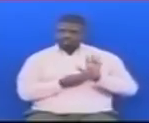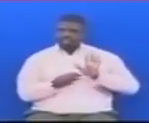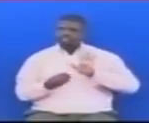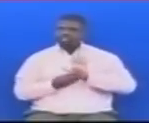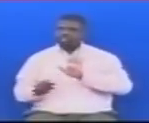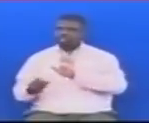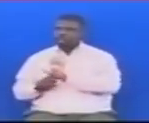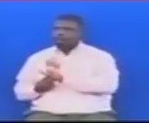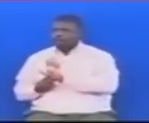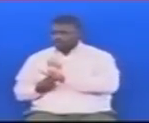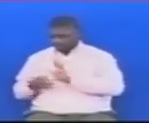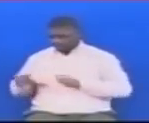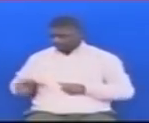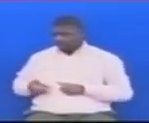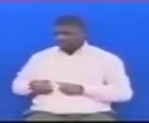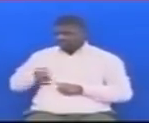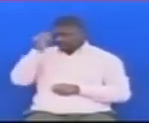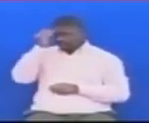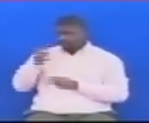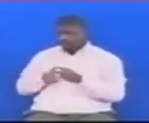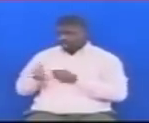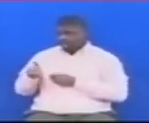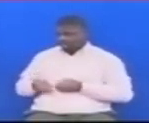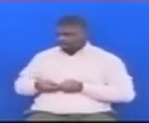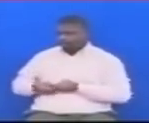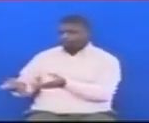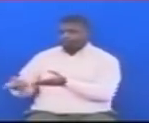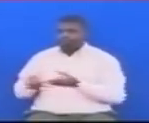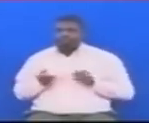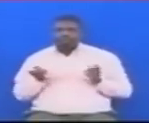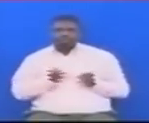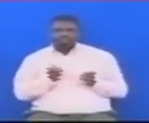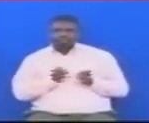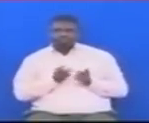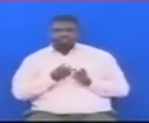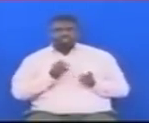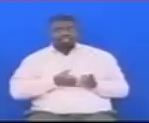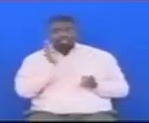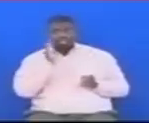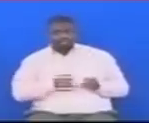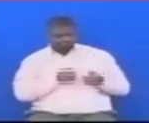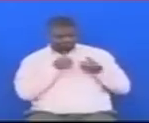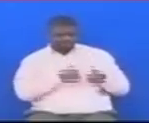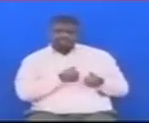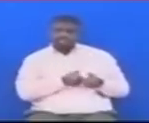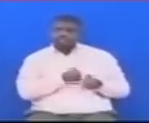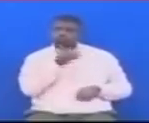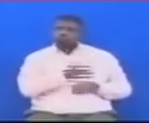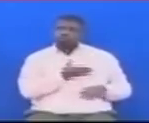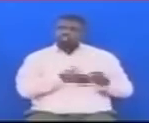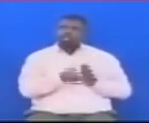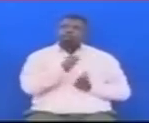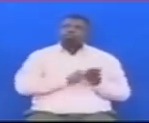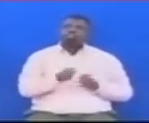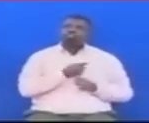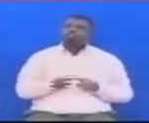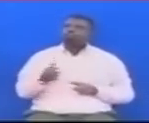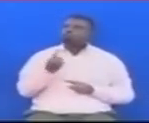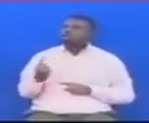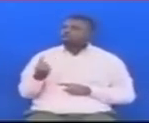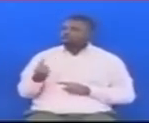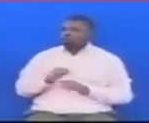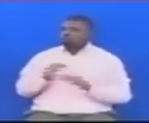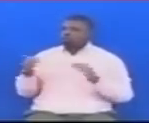Pia katika mwaka 2019-2020 serikali inatarajia kujenga ofisi 100 za wadhibiti ubora wa